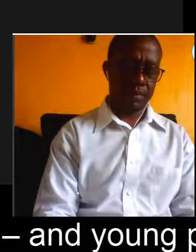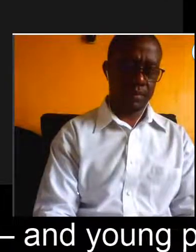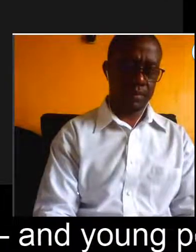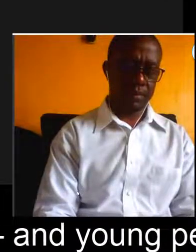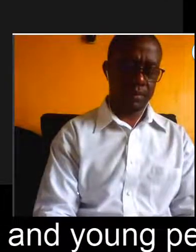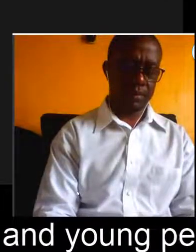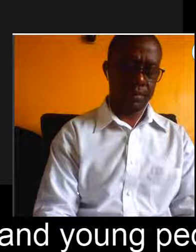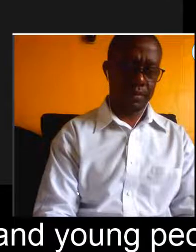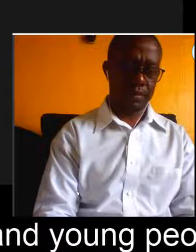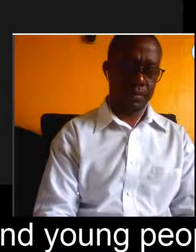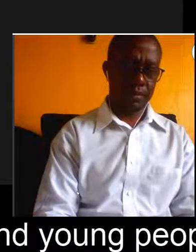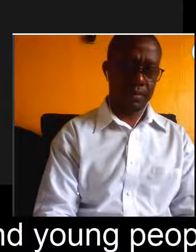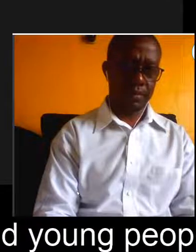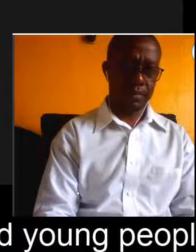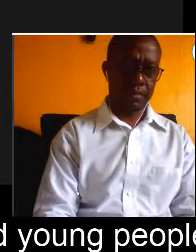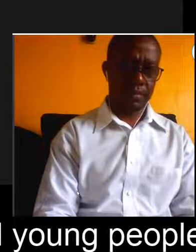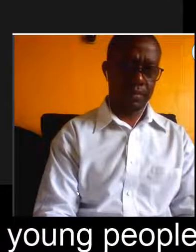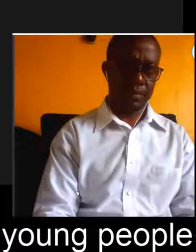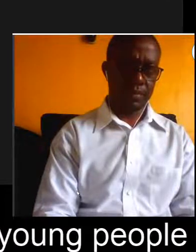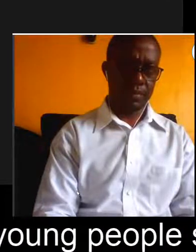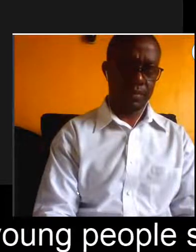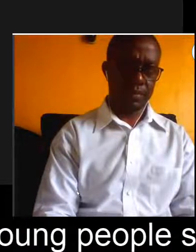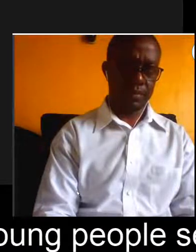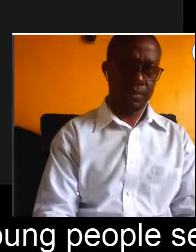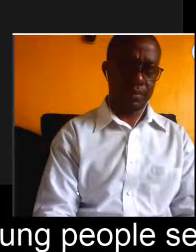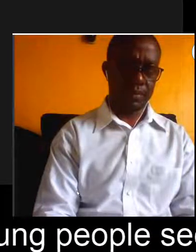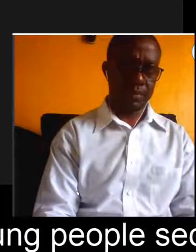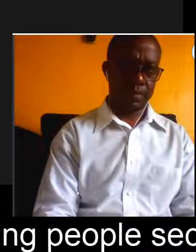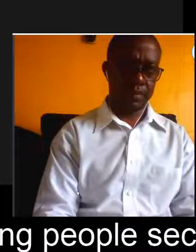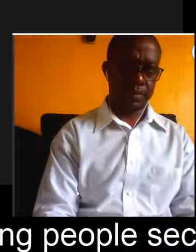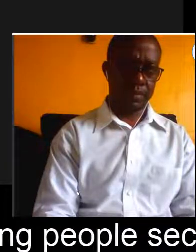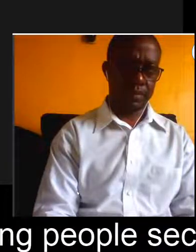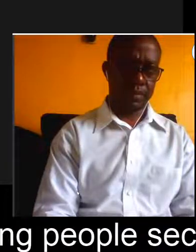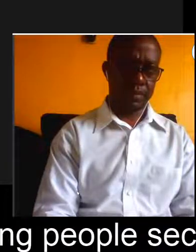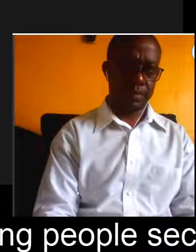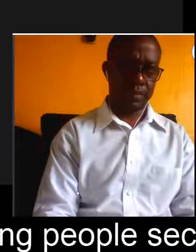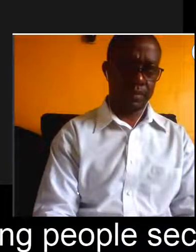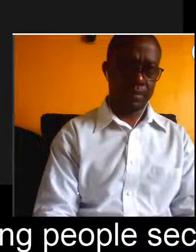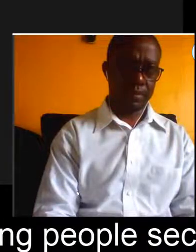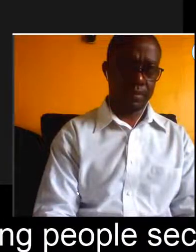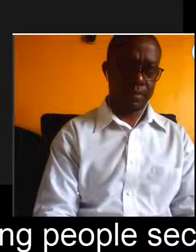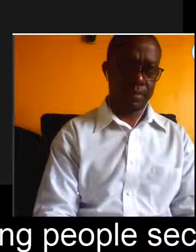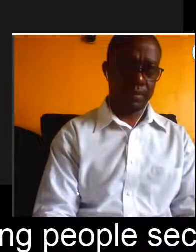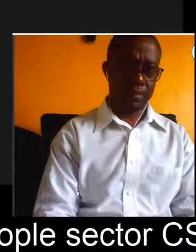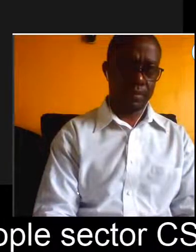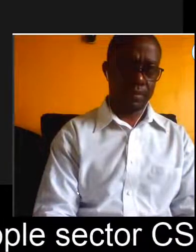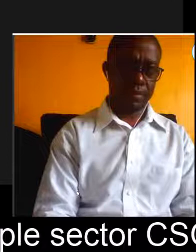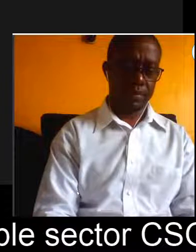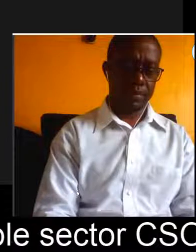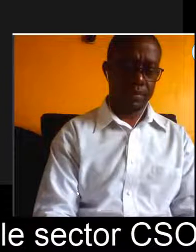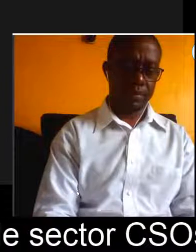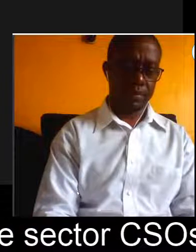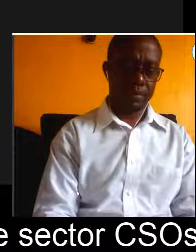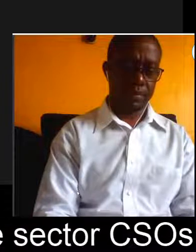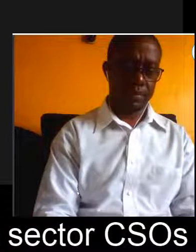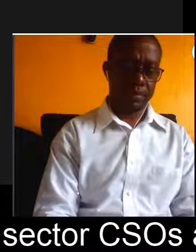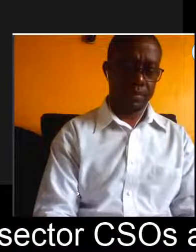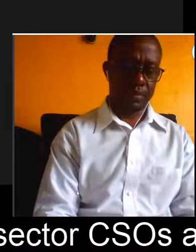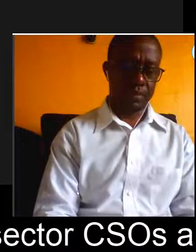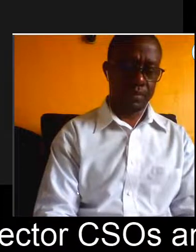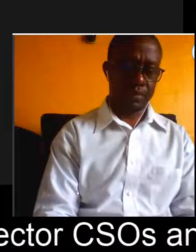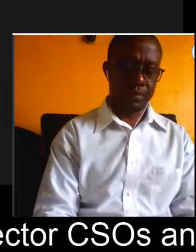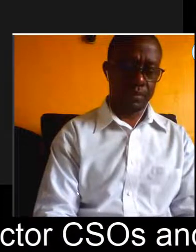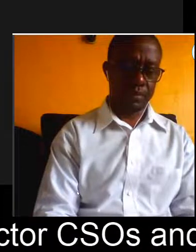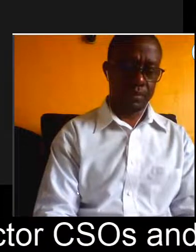aucun rapport périodique depuis sa ratification. Une association également, n'a